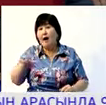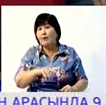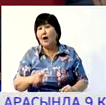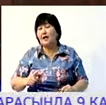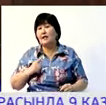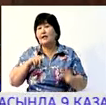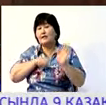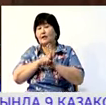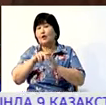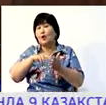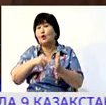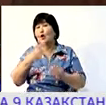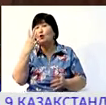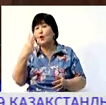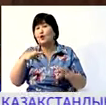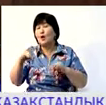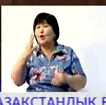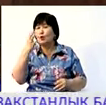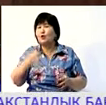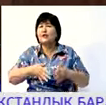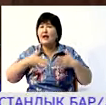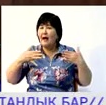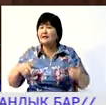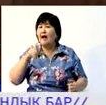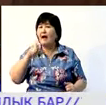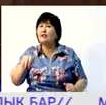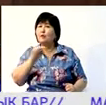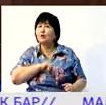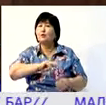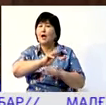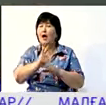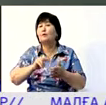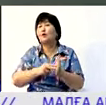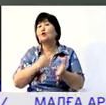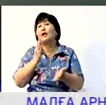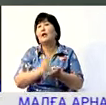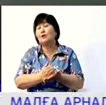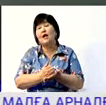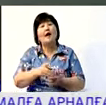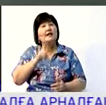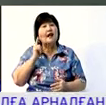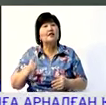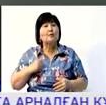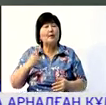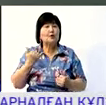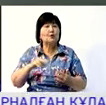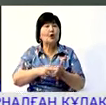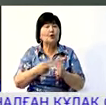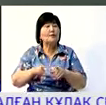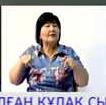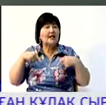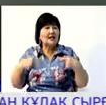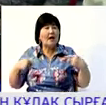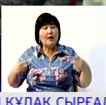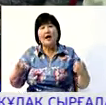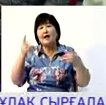іске қосылу жоспарланған 4 жоба бойынша 400-ден аса адам жұмыспен қамту жоспарланып отыр. Жас мамандар осы жобалар және басқа да